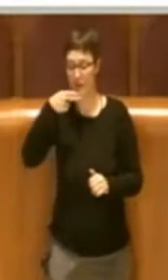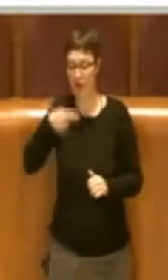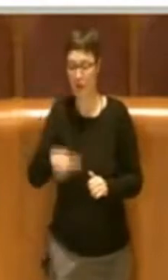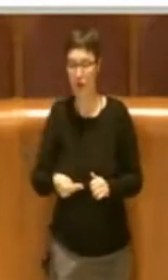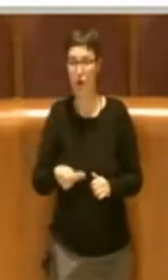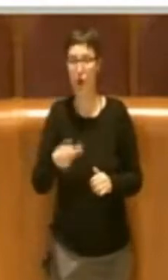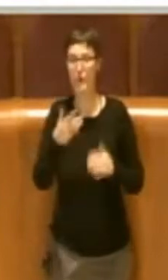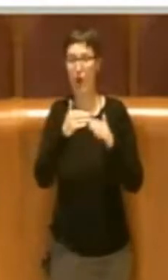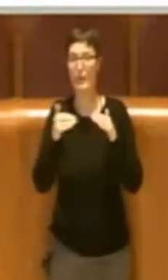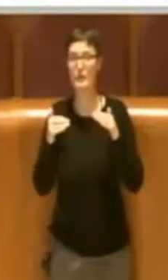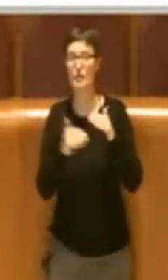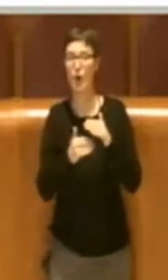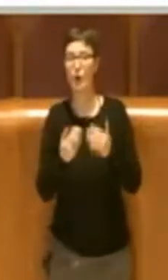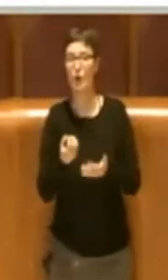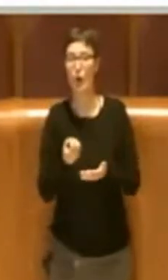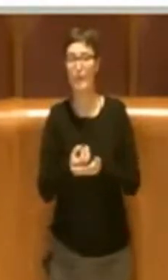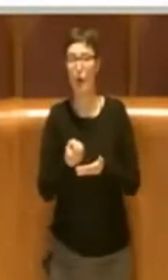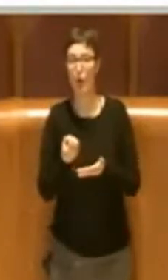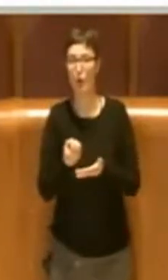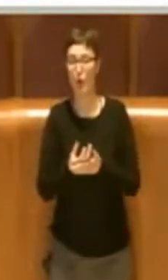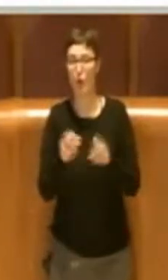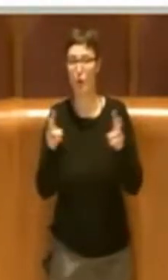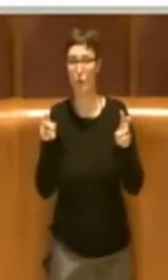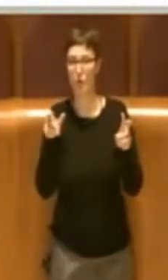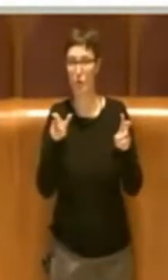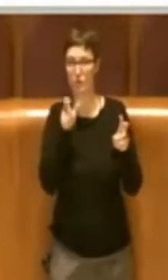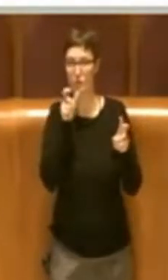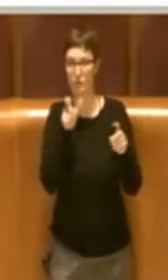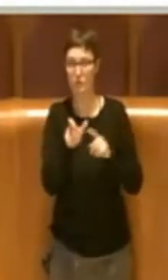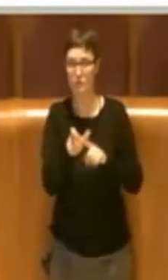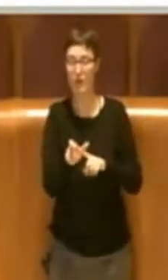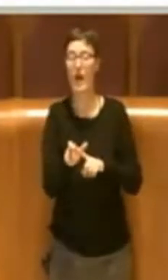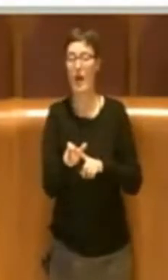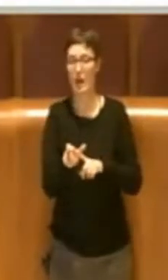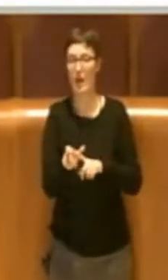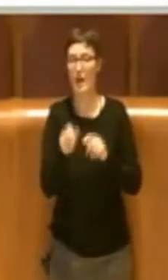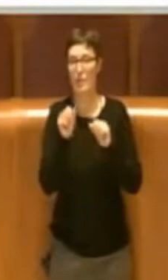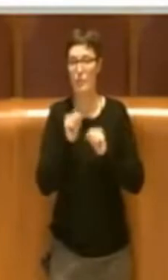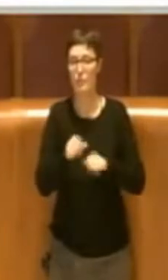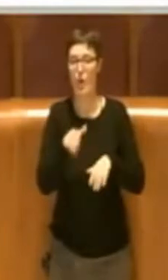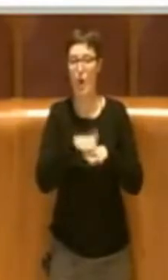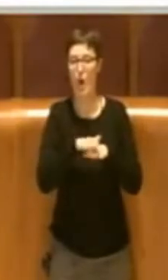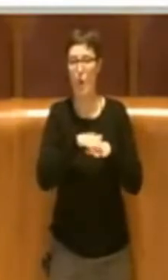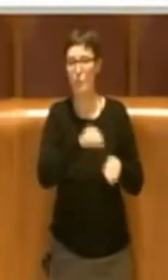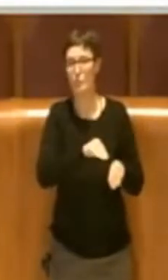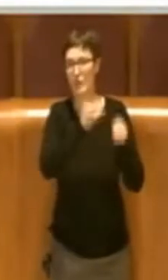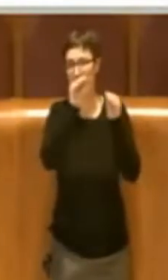questa qualità che fa sì che vengano utilizzate in un altro sito. È